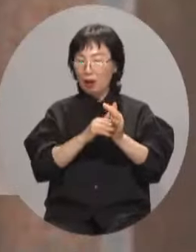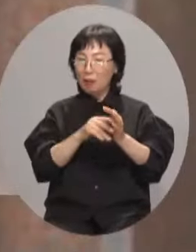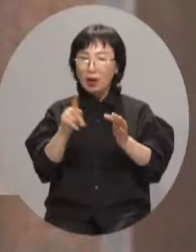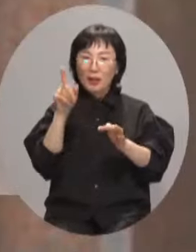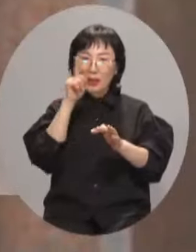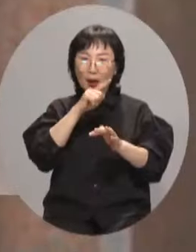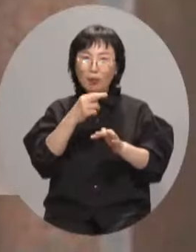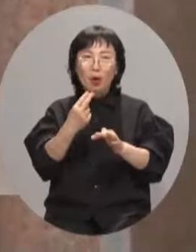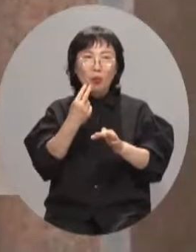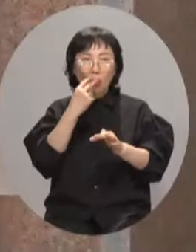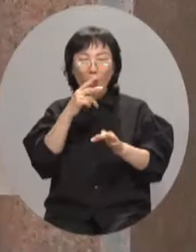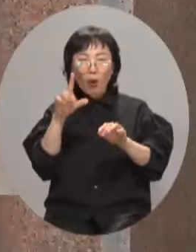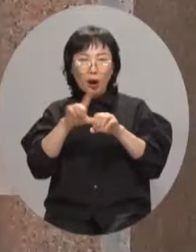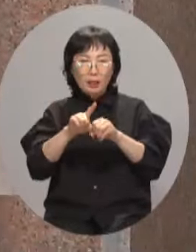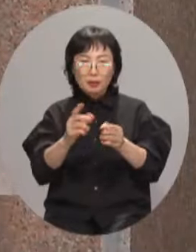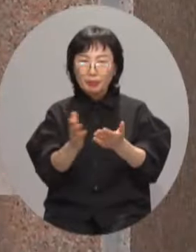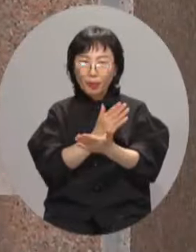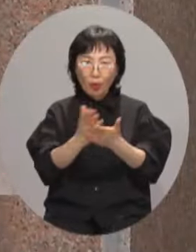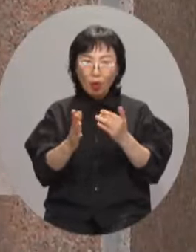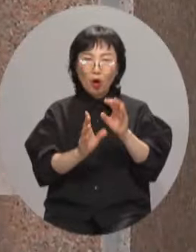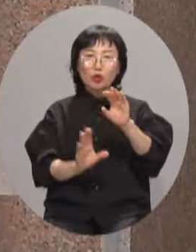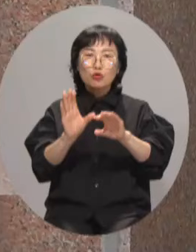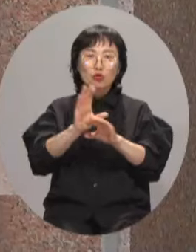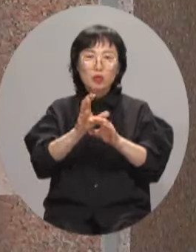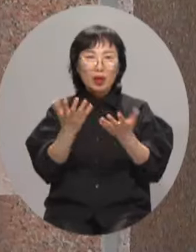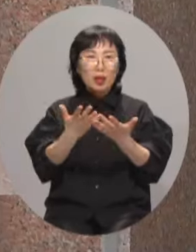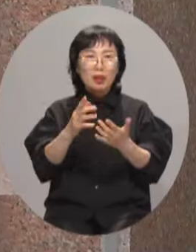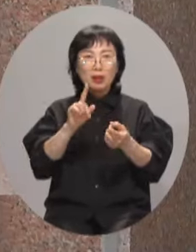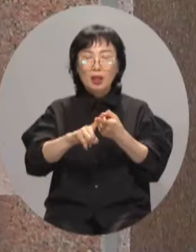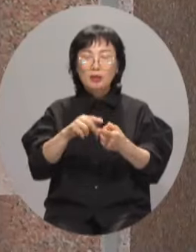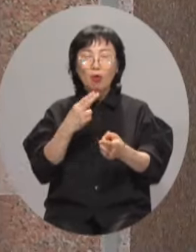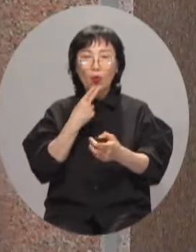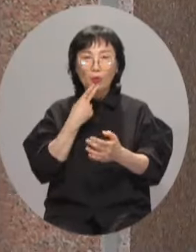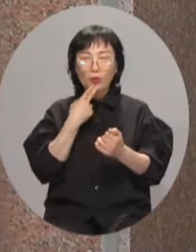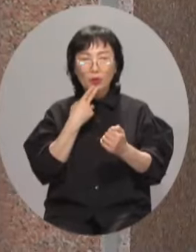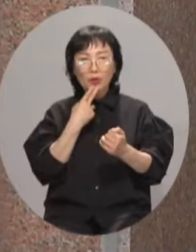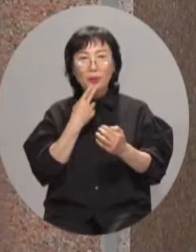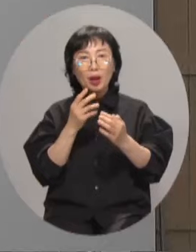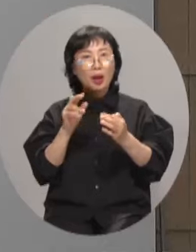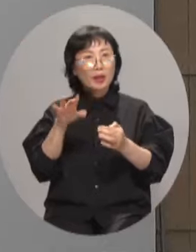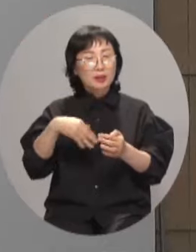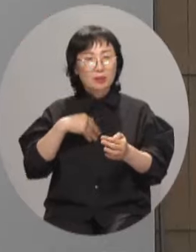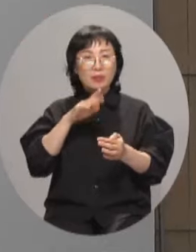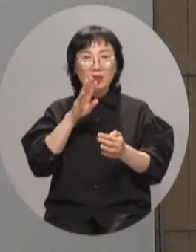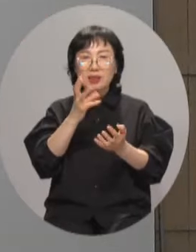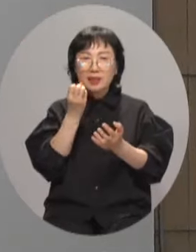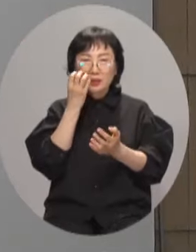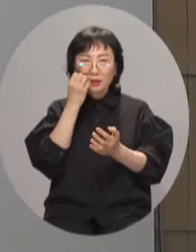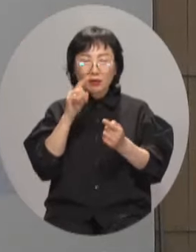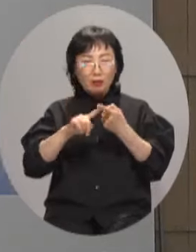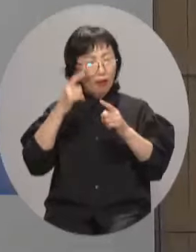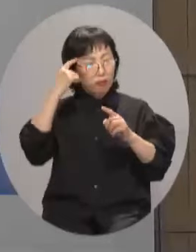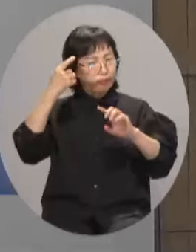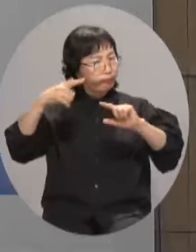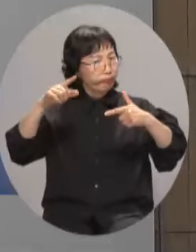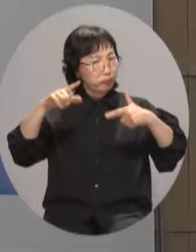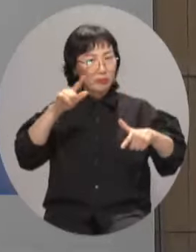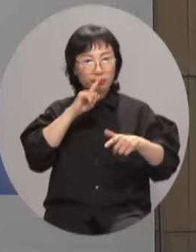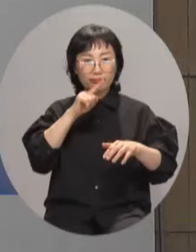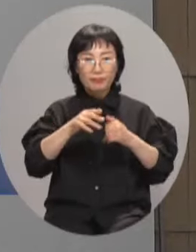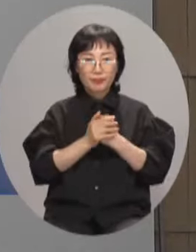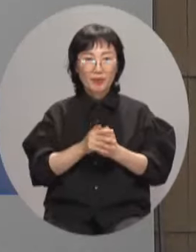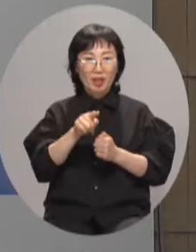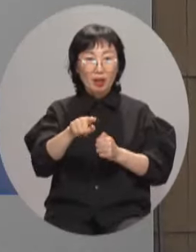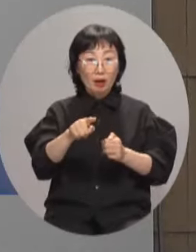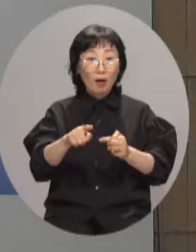검출되지 않았고 초과 근무 사실도 없었다며 제기된 의혹을 부인했습니다. 이거 설비 이상이 아니고 순찰을 나가는